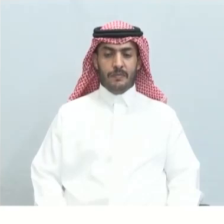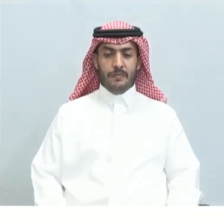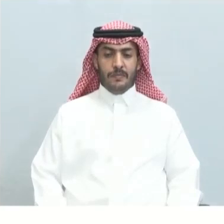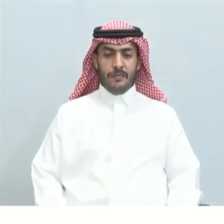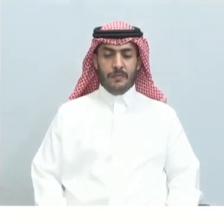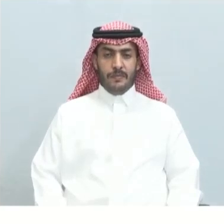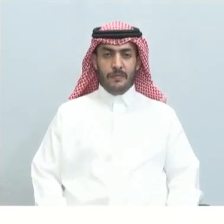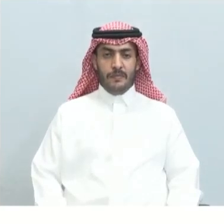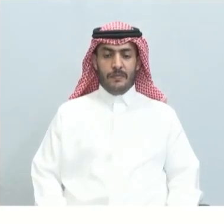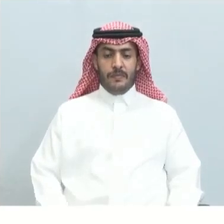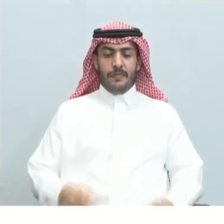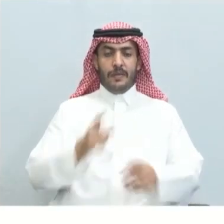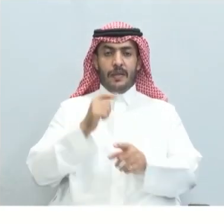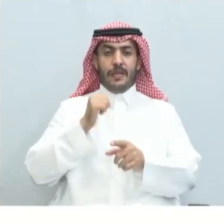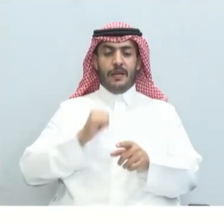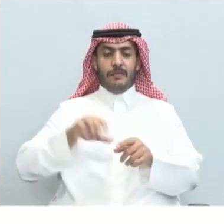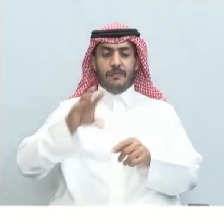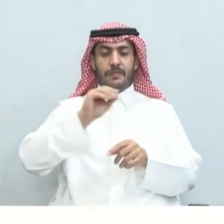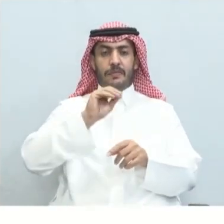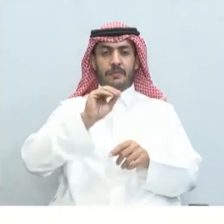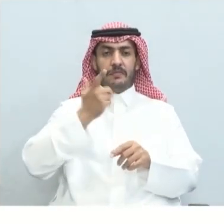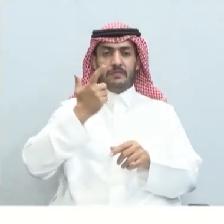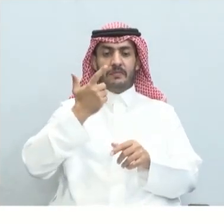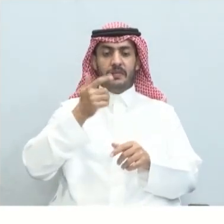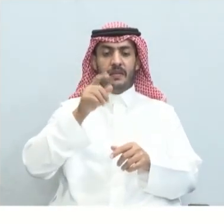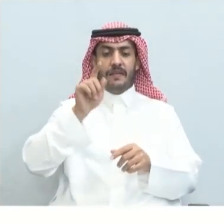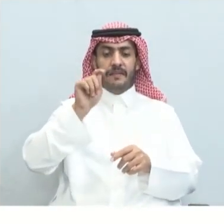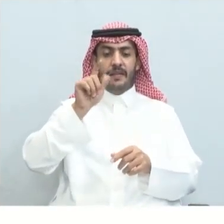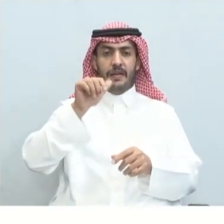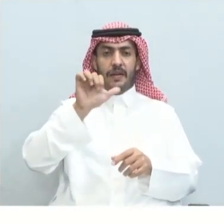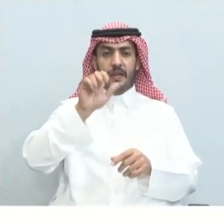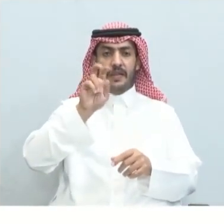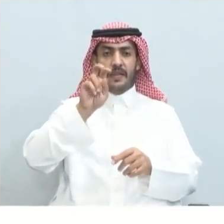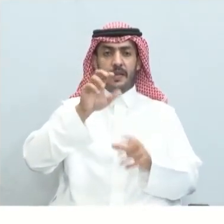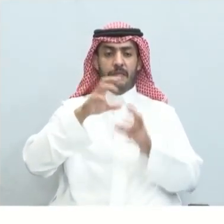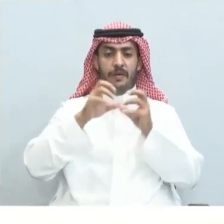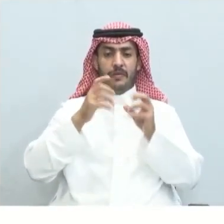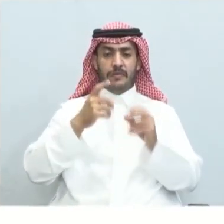فذكر احد الطلاب ماذا تعني فرضيه